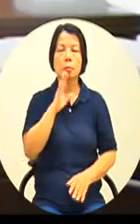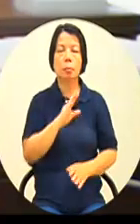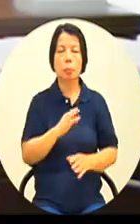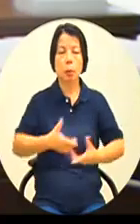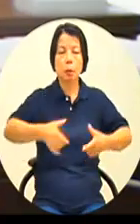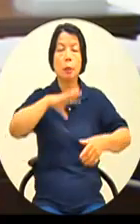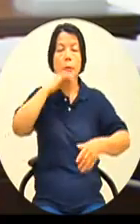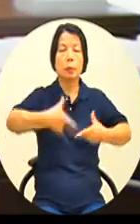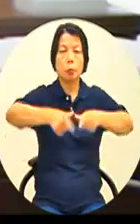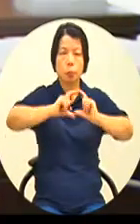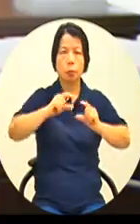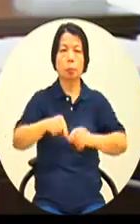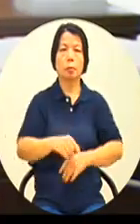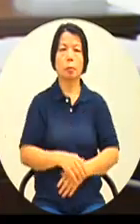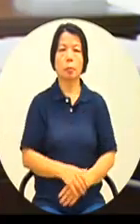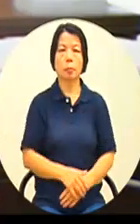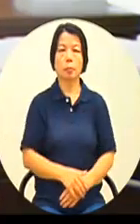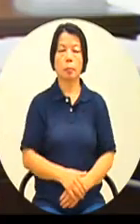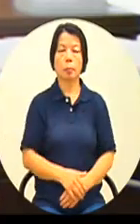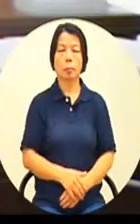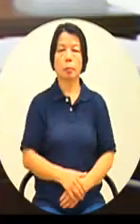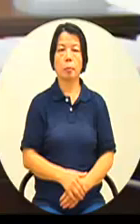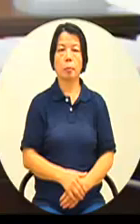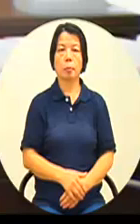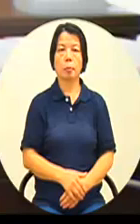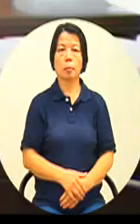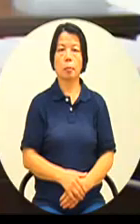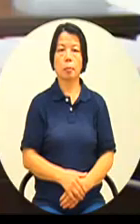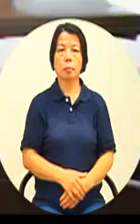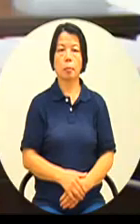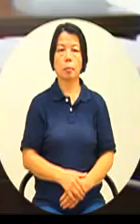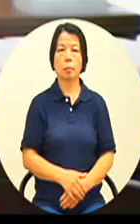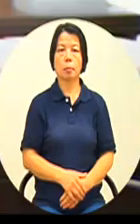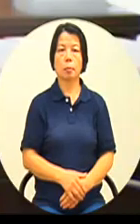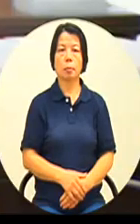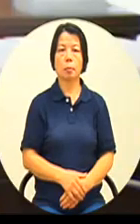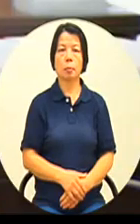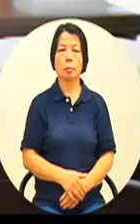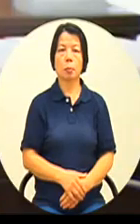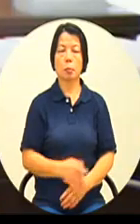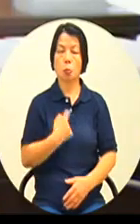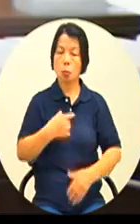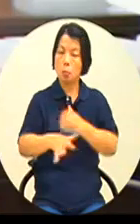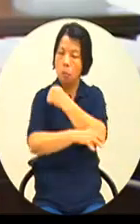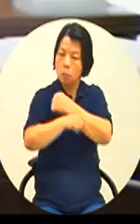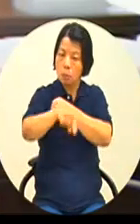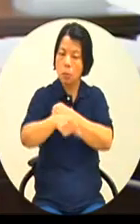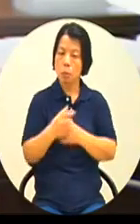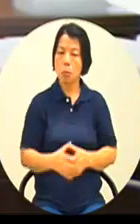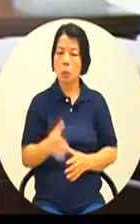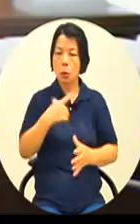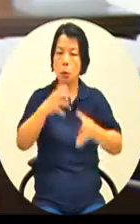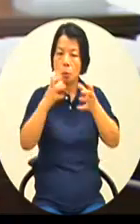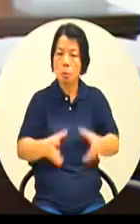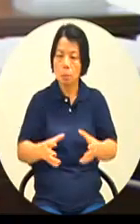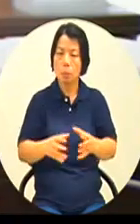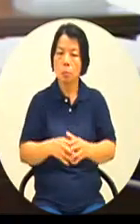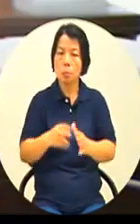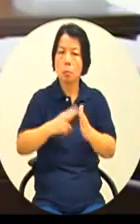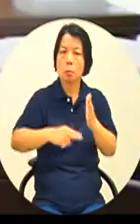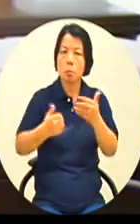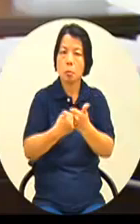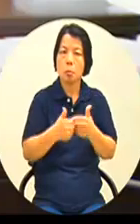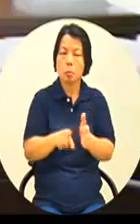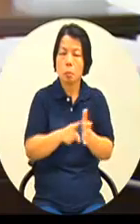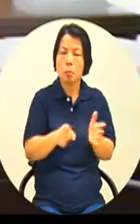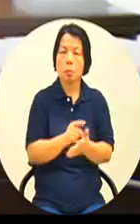应本席给你做的这个要求。我最基本的，就请你们在办这个盛典的时候，你莫搞我的居